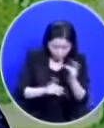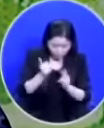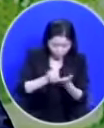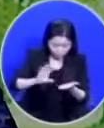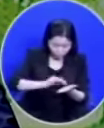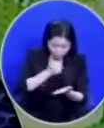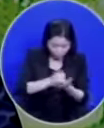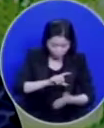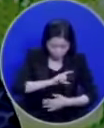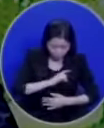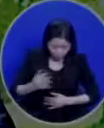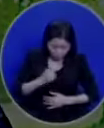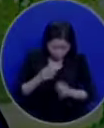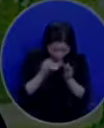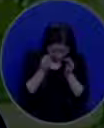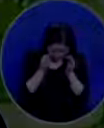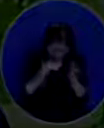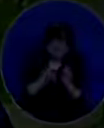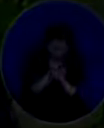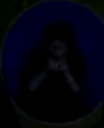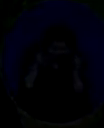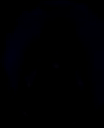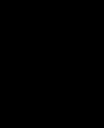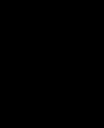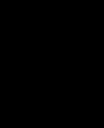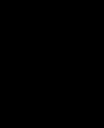그리스도 이름으로 간절히 기도합니다 아멘